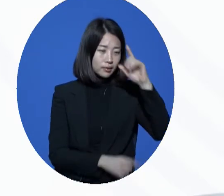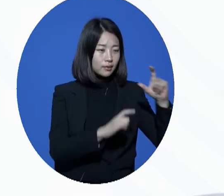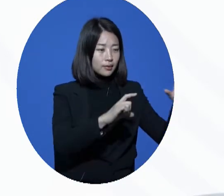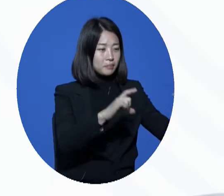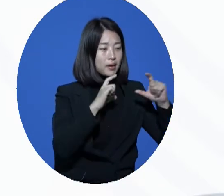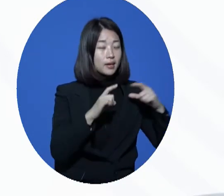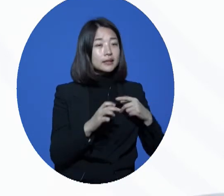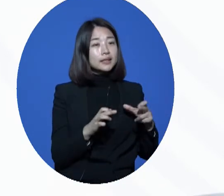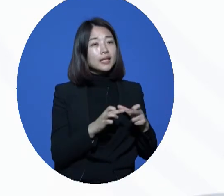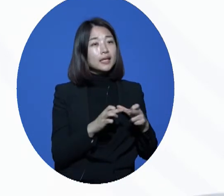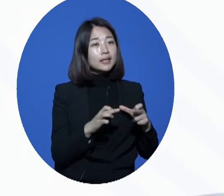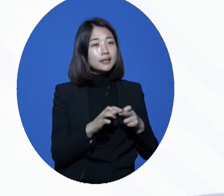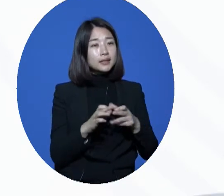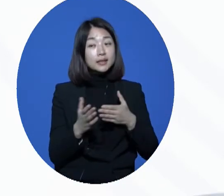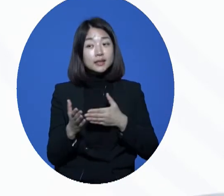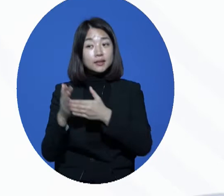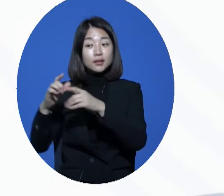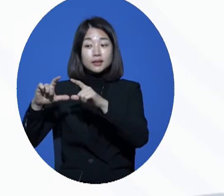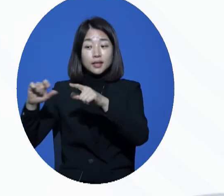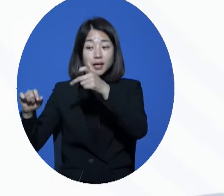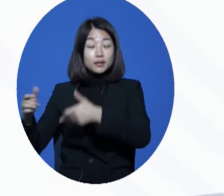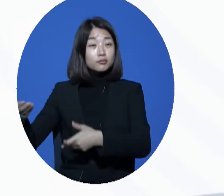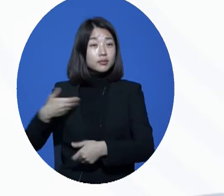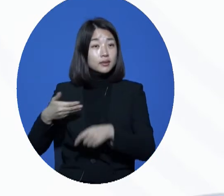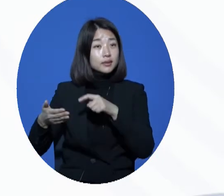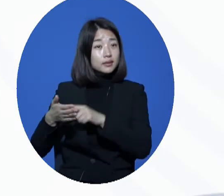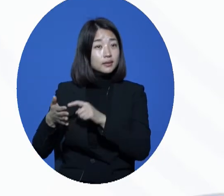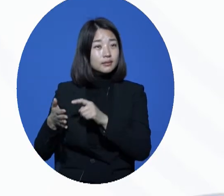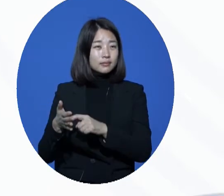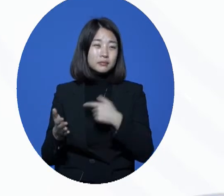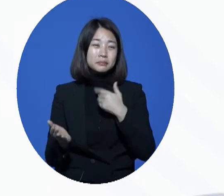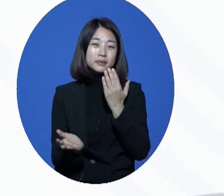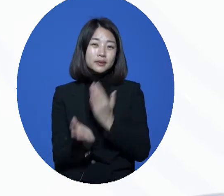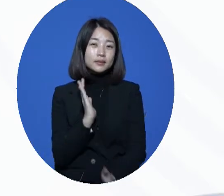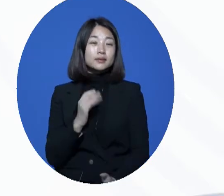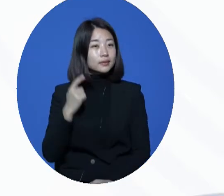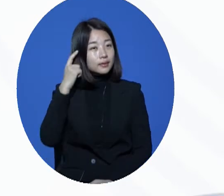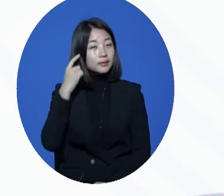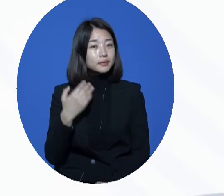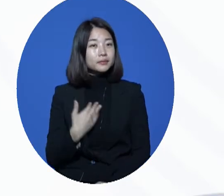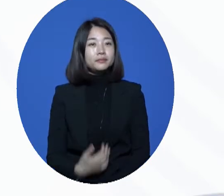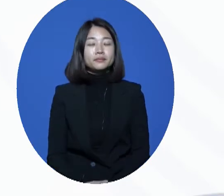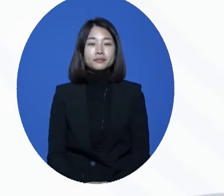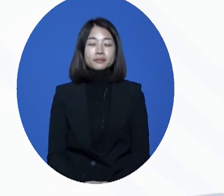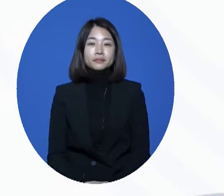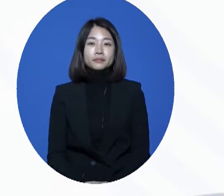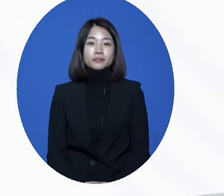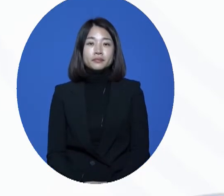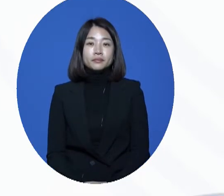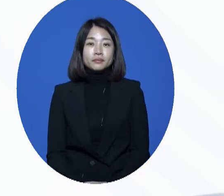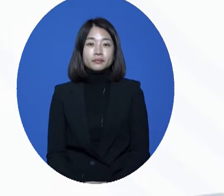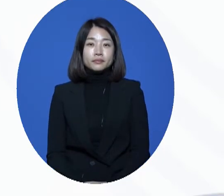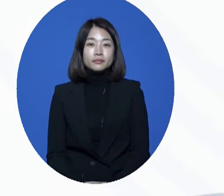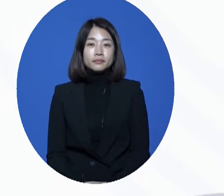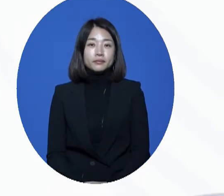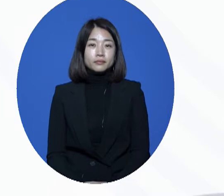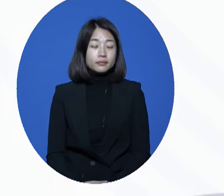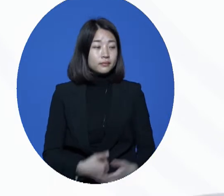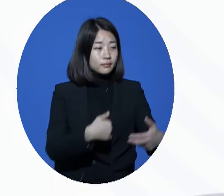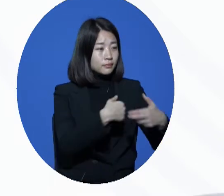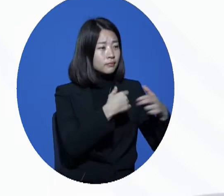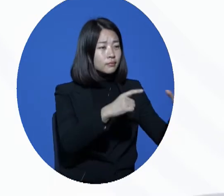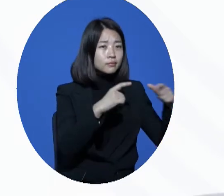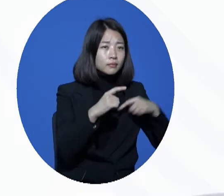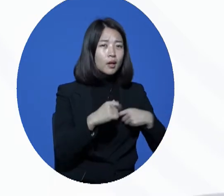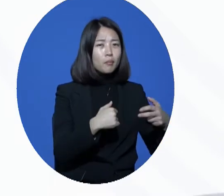장애인의 관련된 모든 것들을 설계하는 것은 적절하지도 않고 그렇게 작동하지도 않았습니다. 의료 모형이 필요한